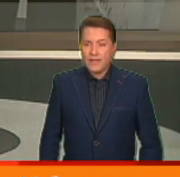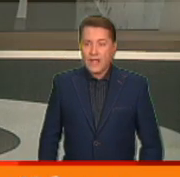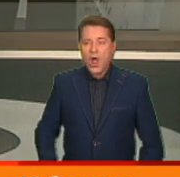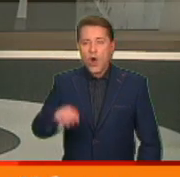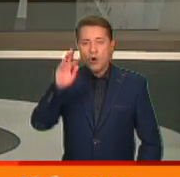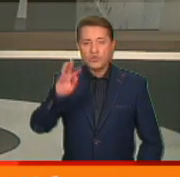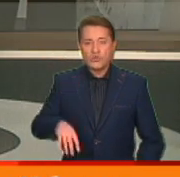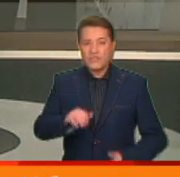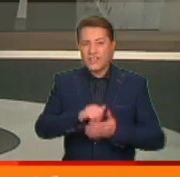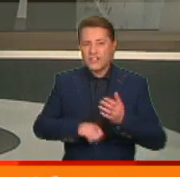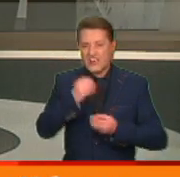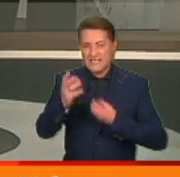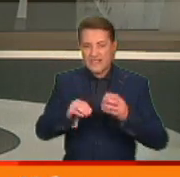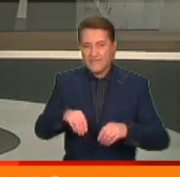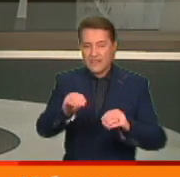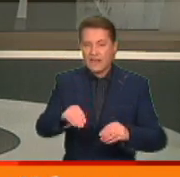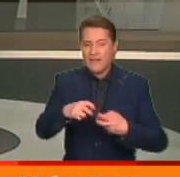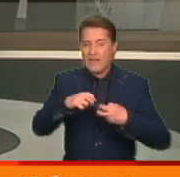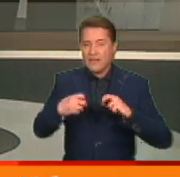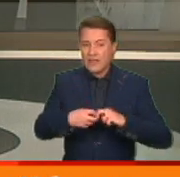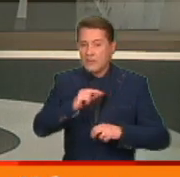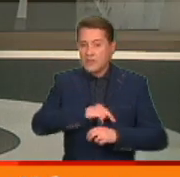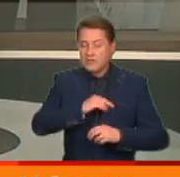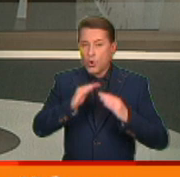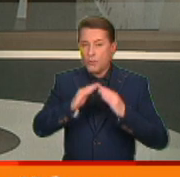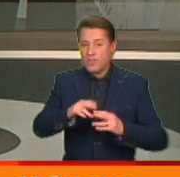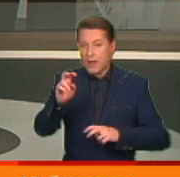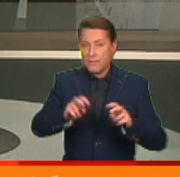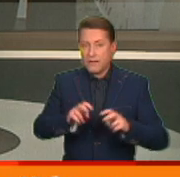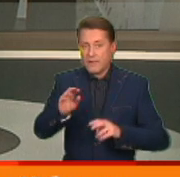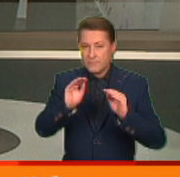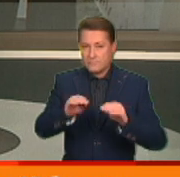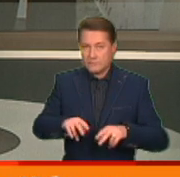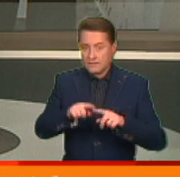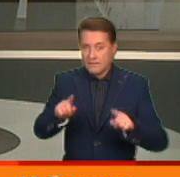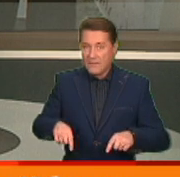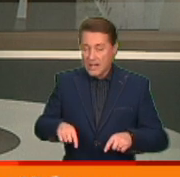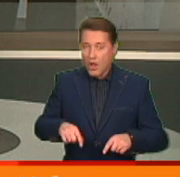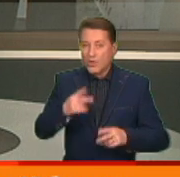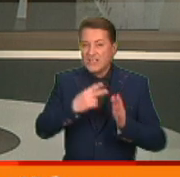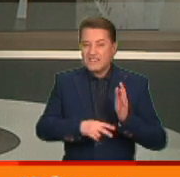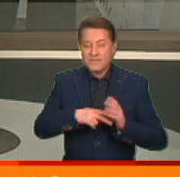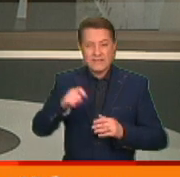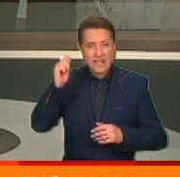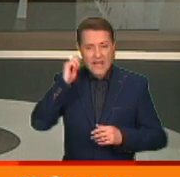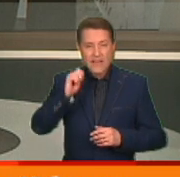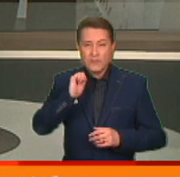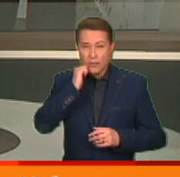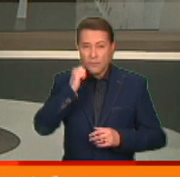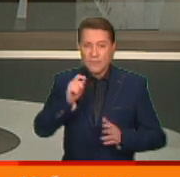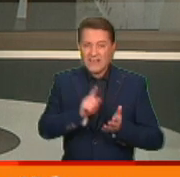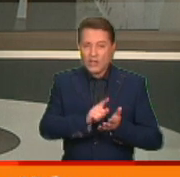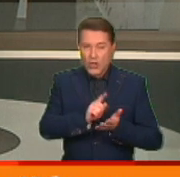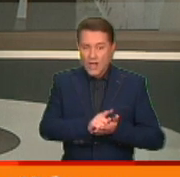Оштрафували через квіти. В Івано-Франківську працівники комунального підприємства склали адмінпротокола на 70-літню